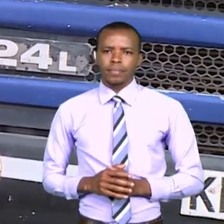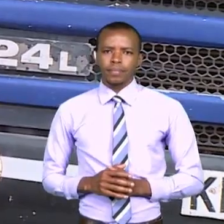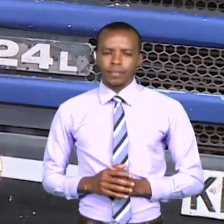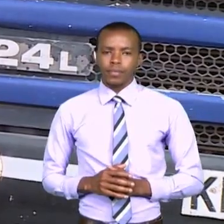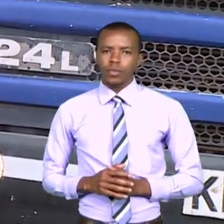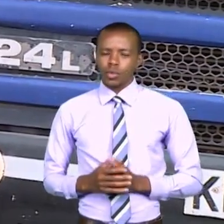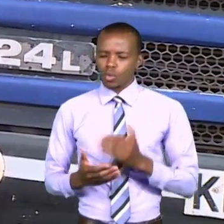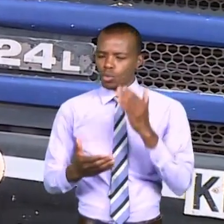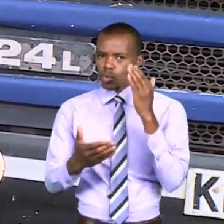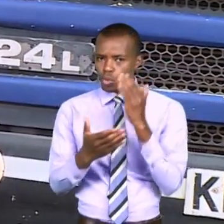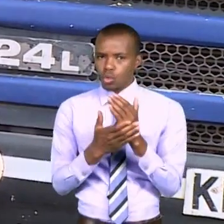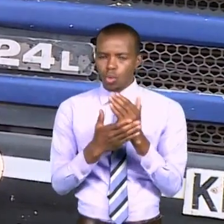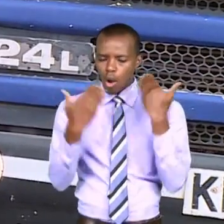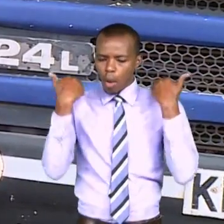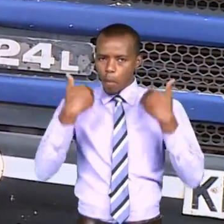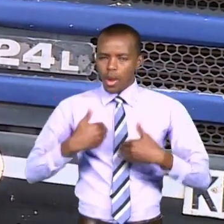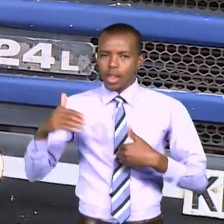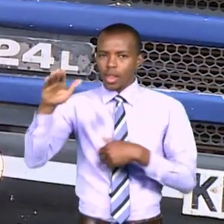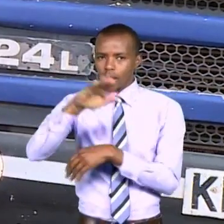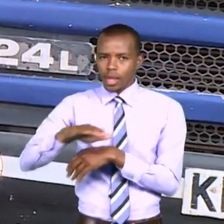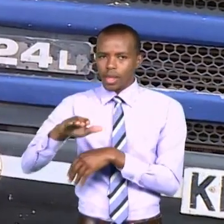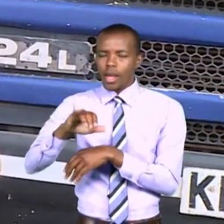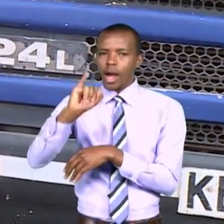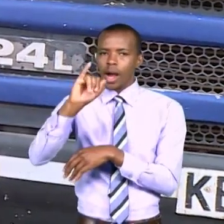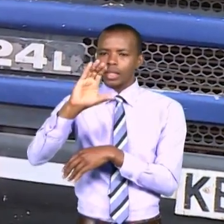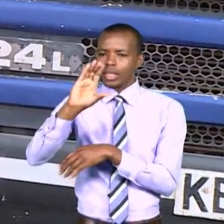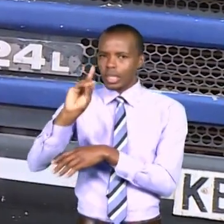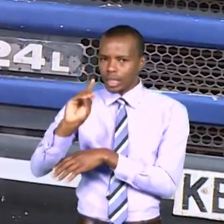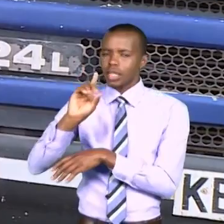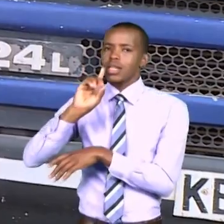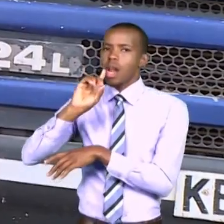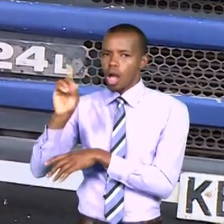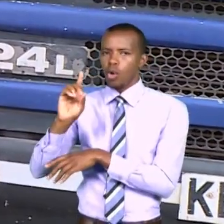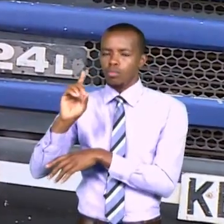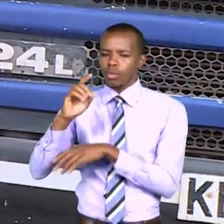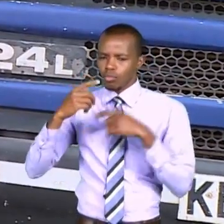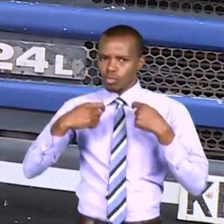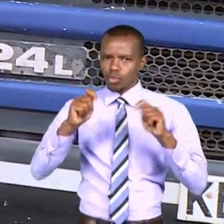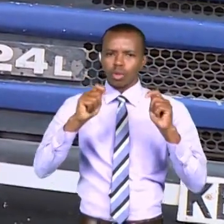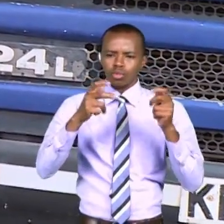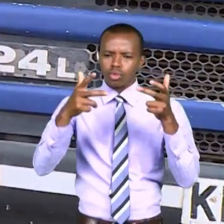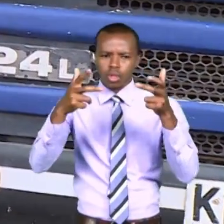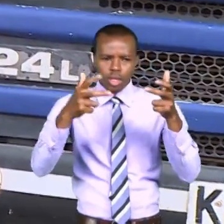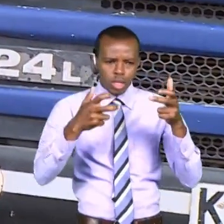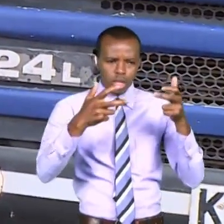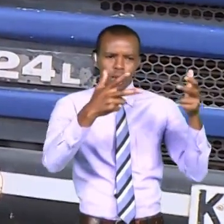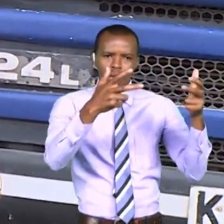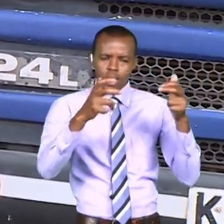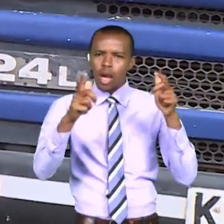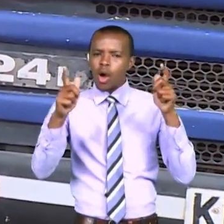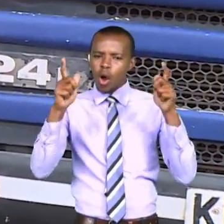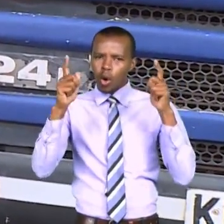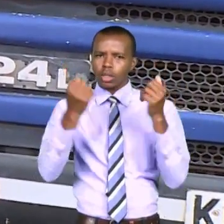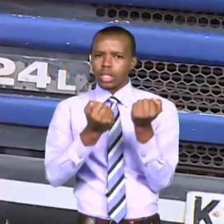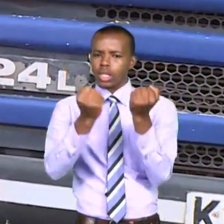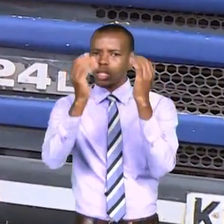Ni kweli niko katika eneo la ICD hapa jijini Nairobi kujaribu kupata maoni ya madereva wa